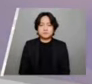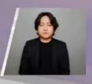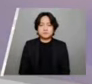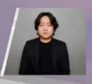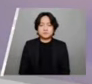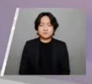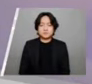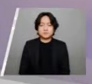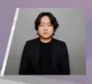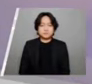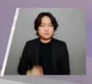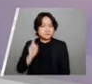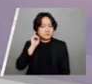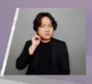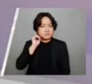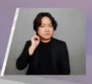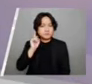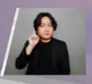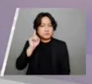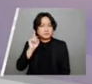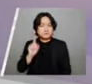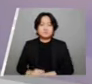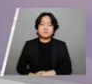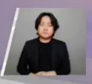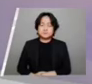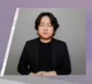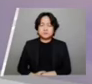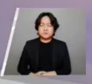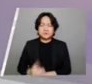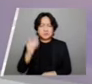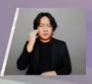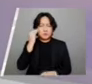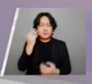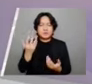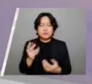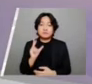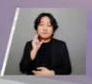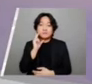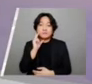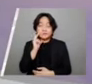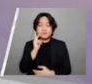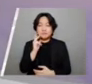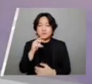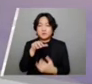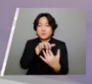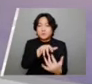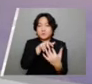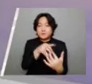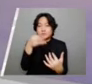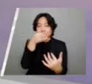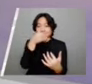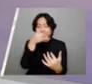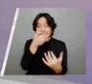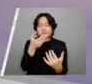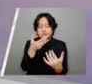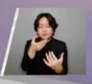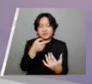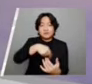Pinag-aaralan ng kampo na ilang biktima ng Duterte drug war kung magagamit nila laban kay dating Pangulong Rodrigo Duterte ang kanyang mga naging pahayag sa